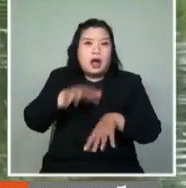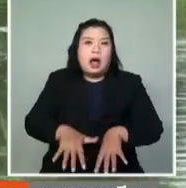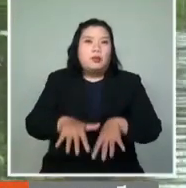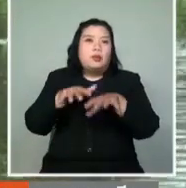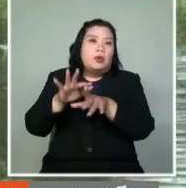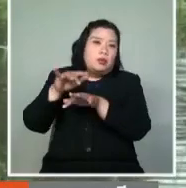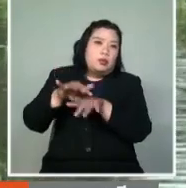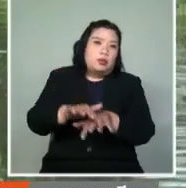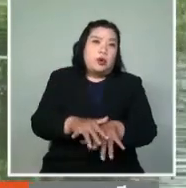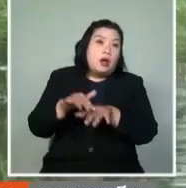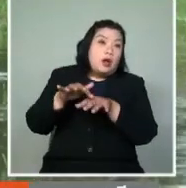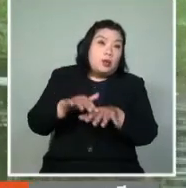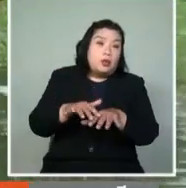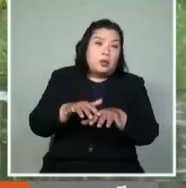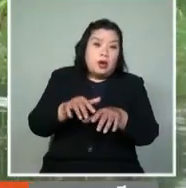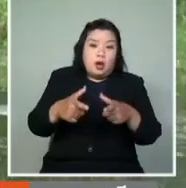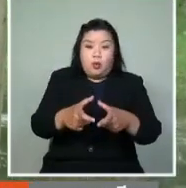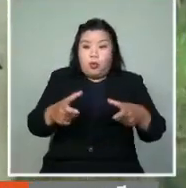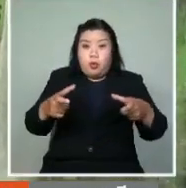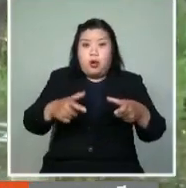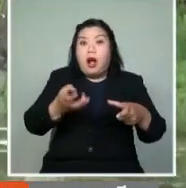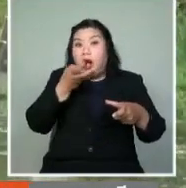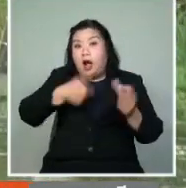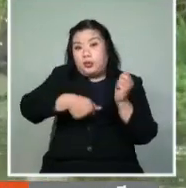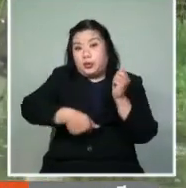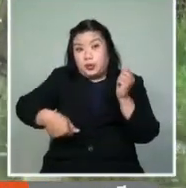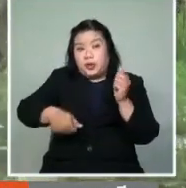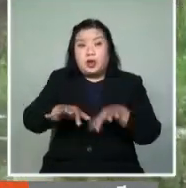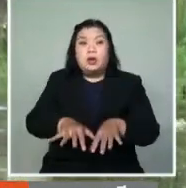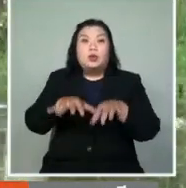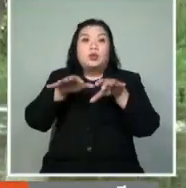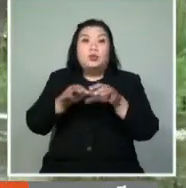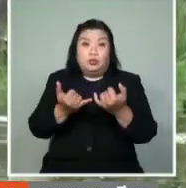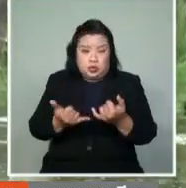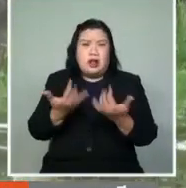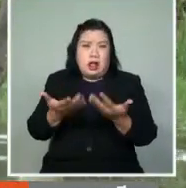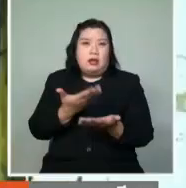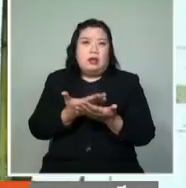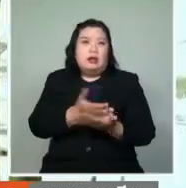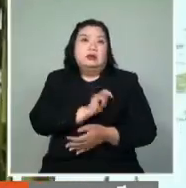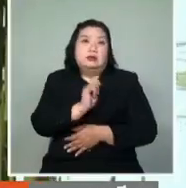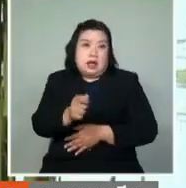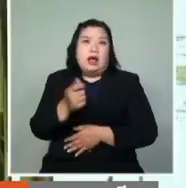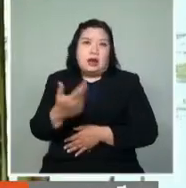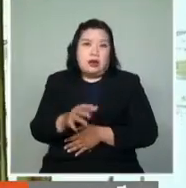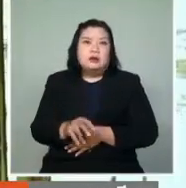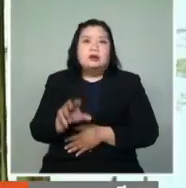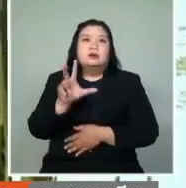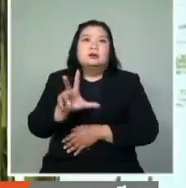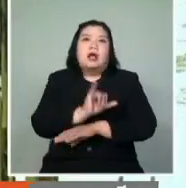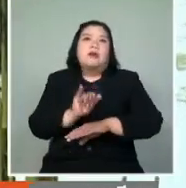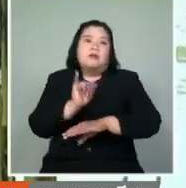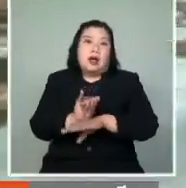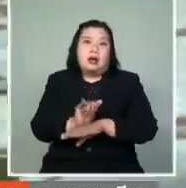จากลำน้ำมูลไหลหลากเข้าท่วมนาข้าวเสียหายจำนวนมากชาวนาบอกว่าลงทุนปลูกข้าวนาปีจำนวน3ไร่ข้